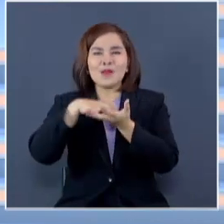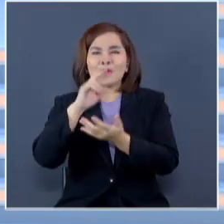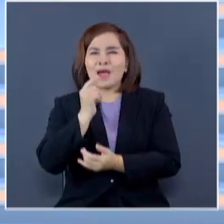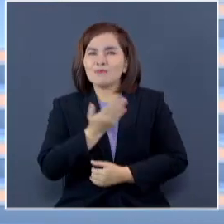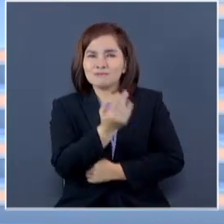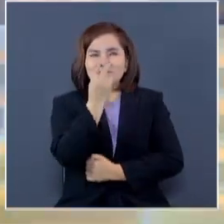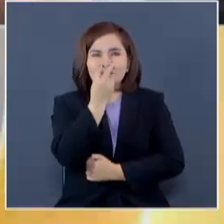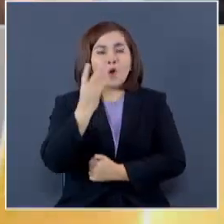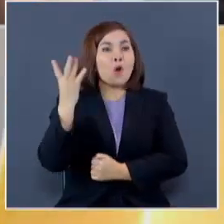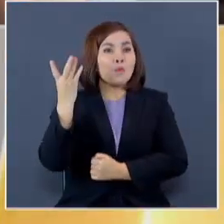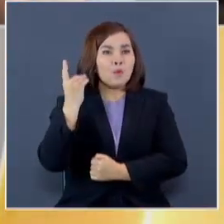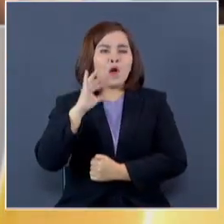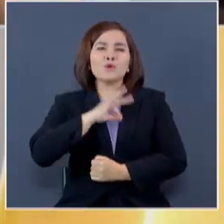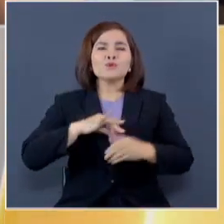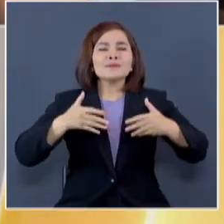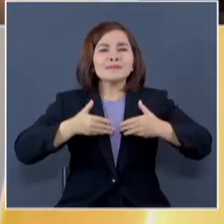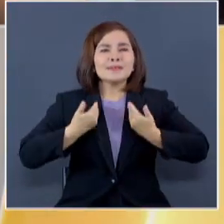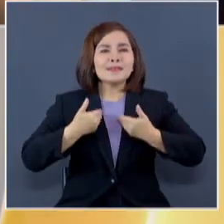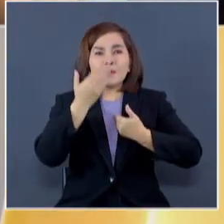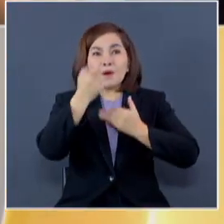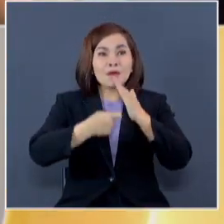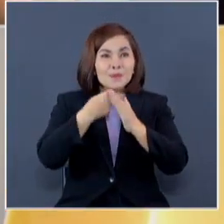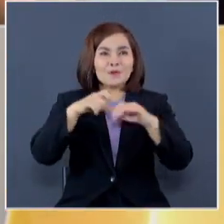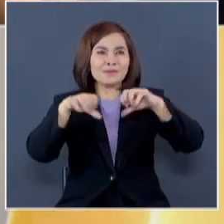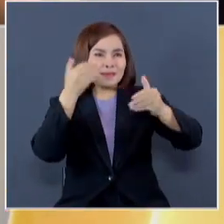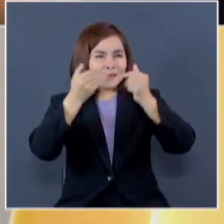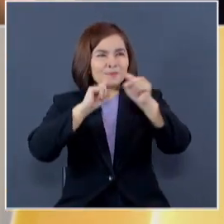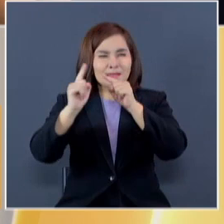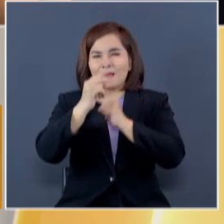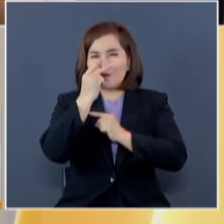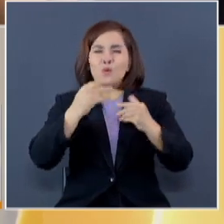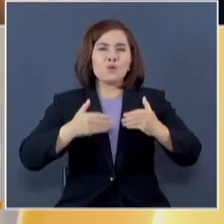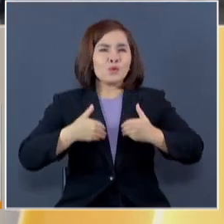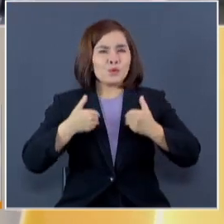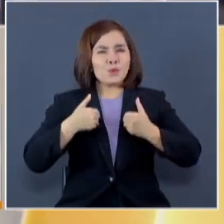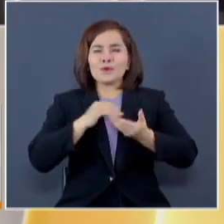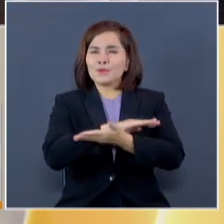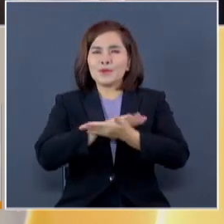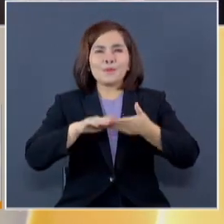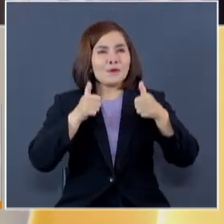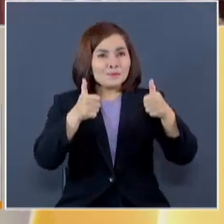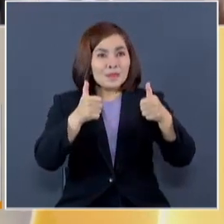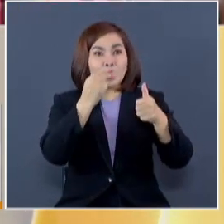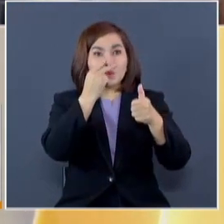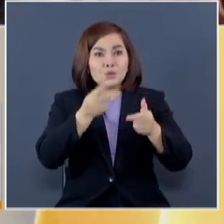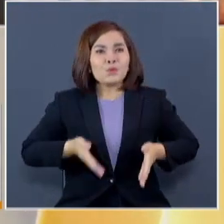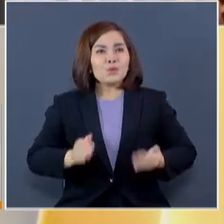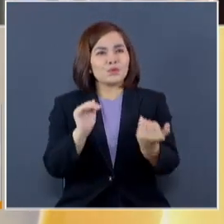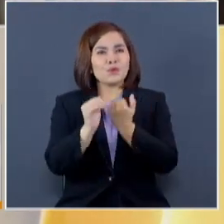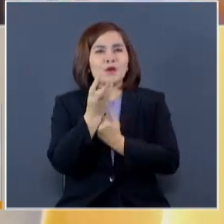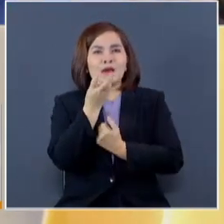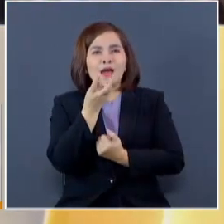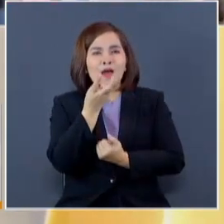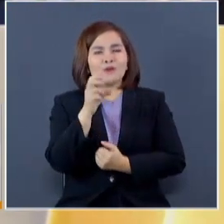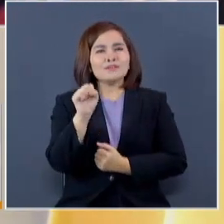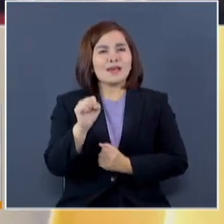านเนี่ยดีใจอีกอย่างหนึ่งบรรยากาศทุกที่ที่จัดเนี่ยสนุกสนานแล้วก็เป็นไปด้วยความเรียบร้อยครับไปเริ่มกันที่ถนนข้าวสารโอ้ย